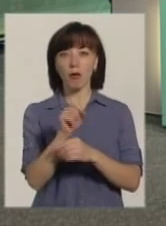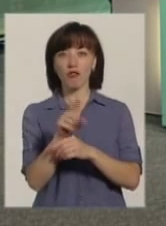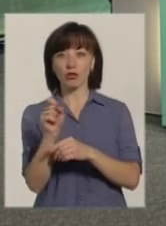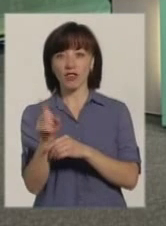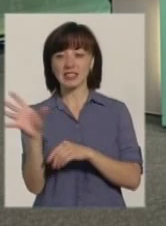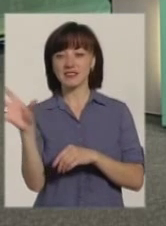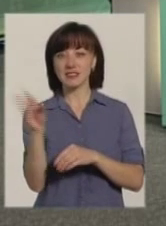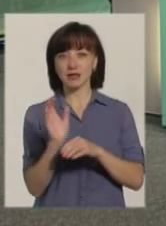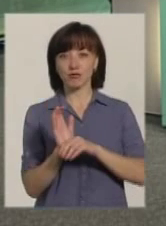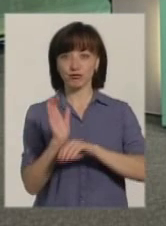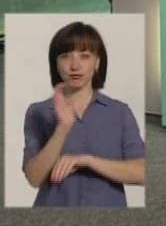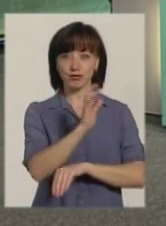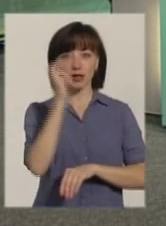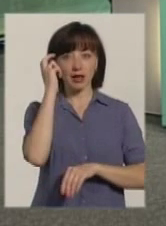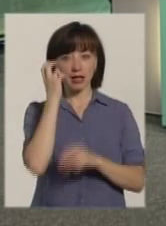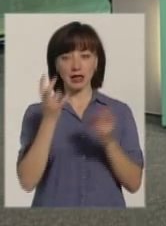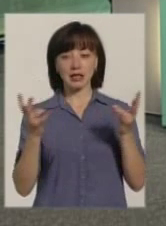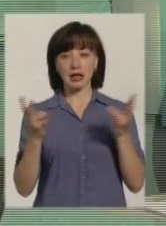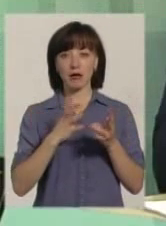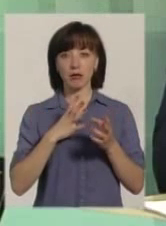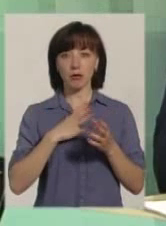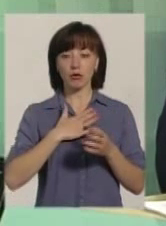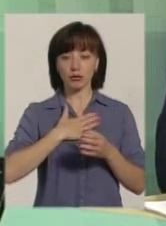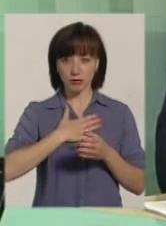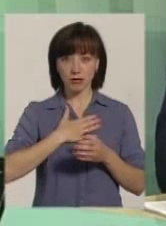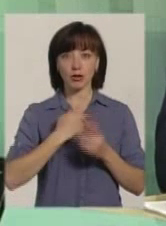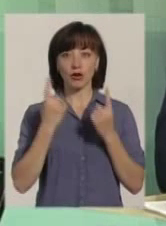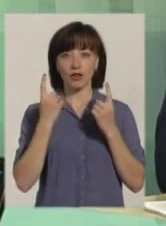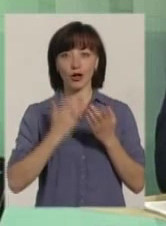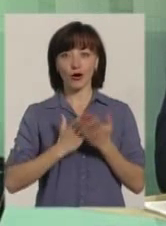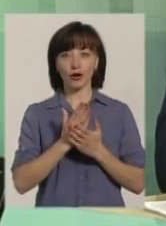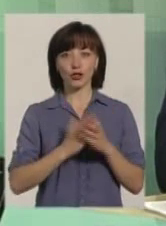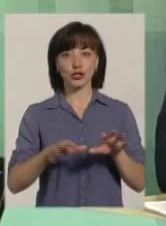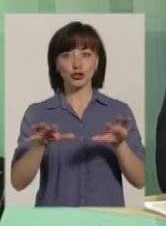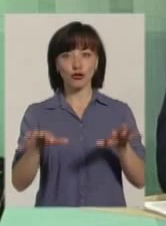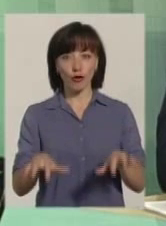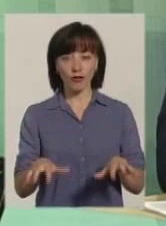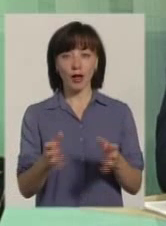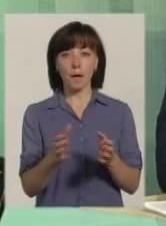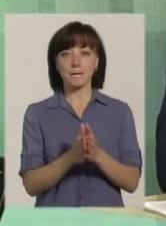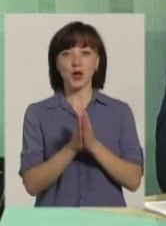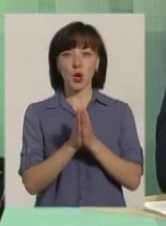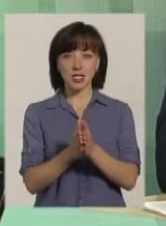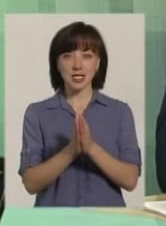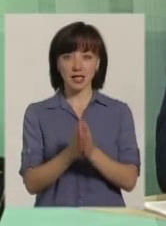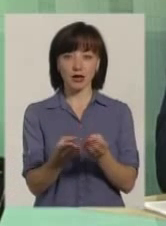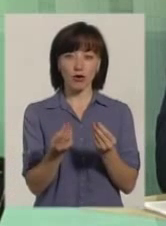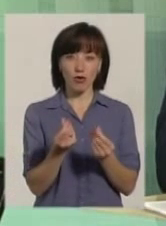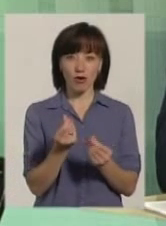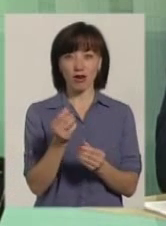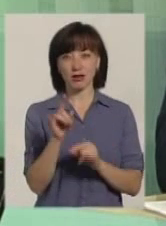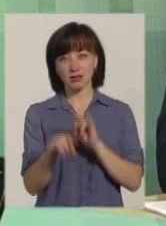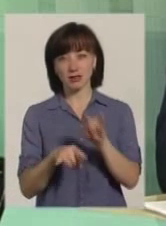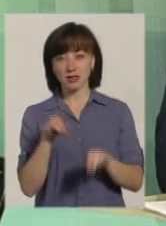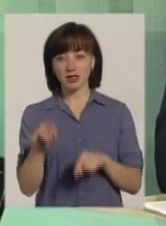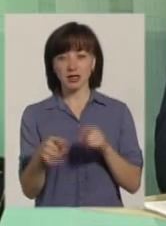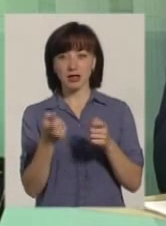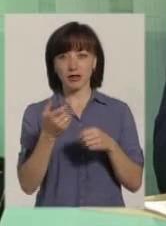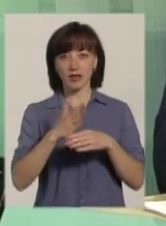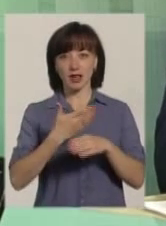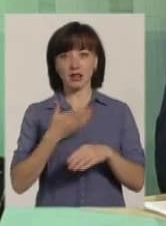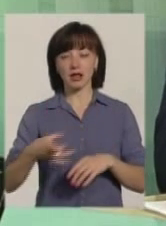і треба було йти на поклон до великого чиновника, просити кошти і якийсь маленький ресурс, який